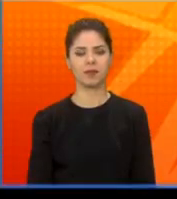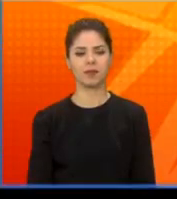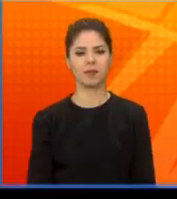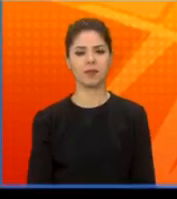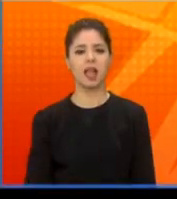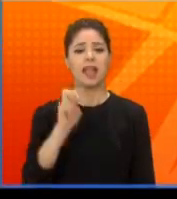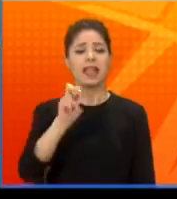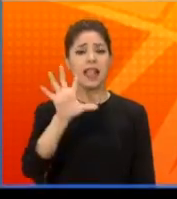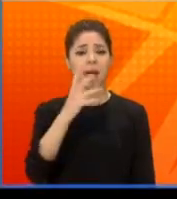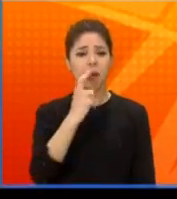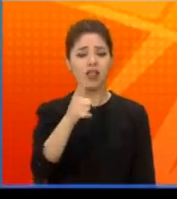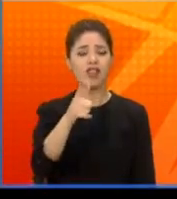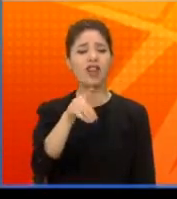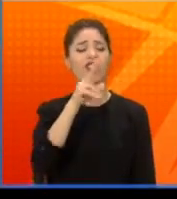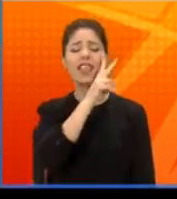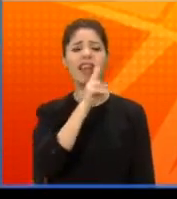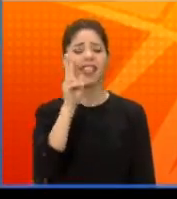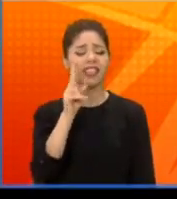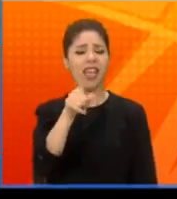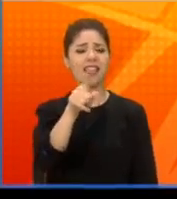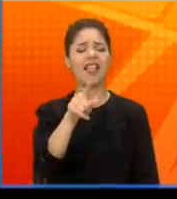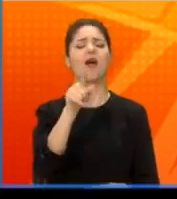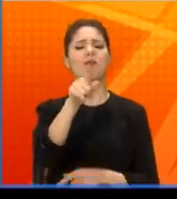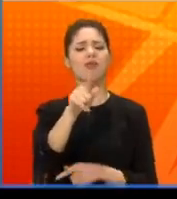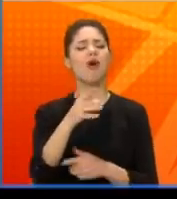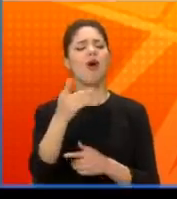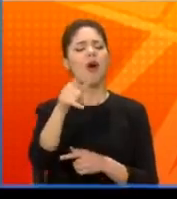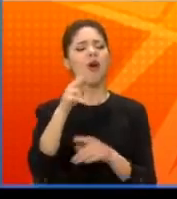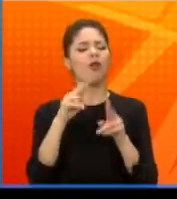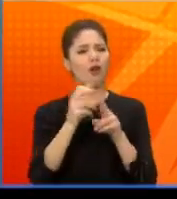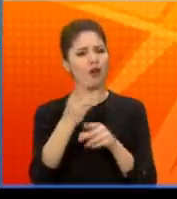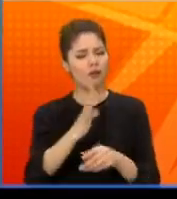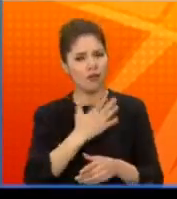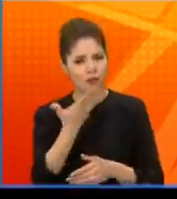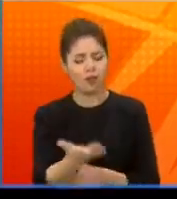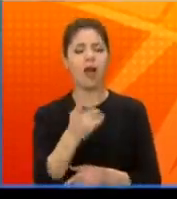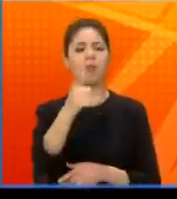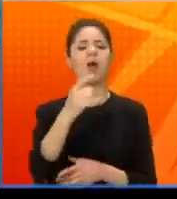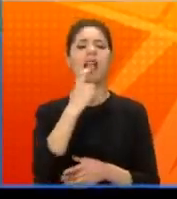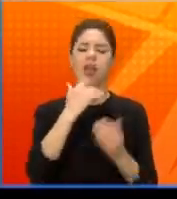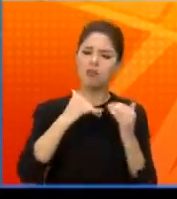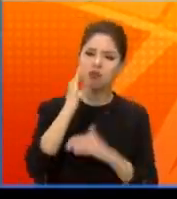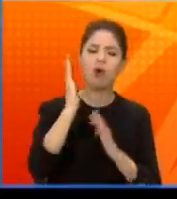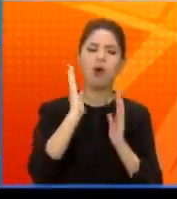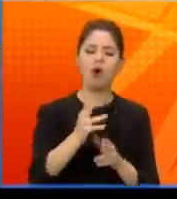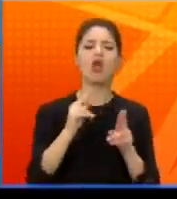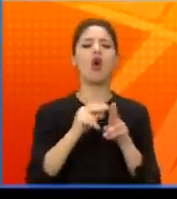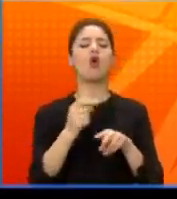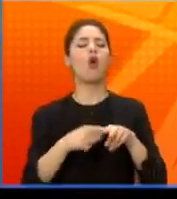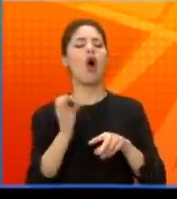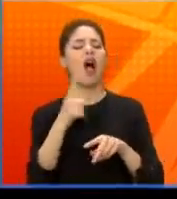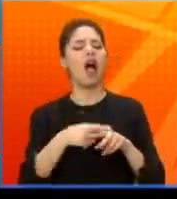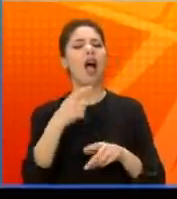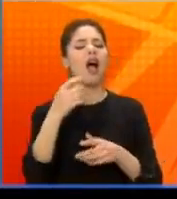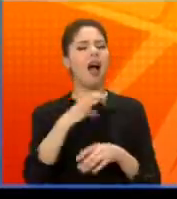ederim. 85 yaşındaki seriye sürgünde onlardan biri ilerlemiş yaşına dahası KOAH hastalığına rağmen koronavirüse